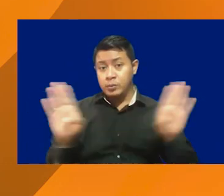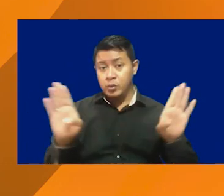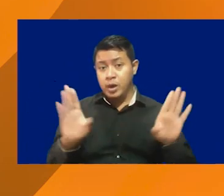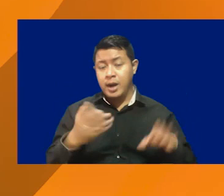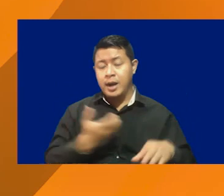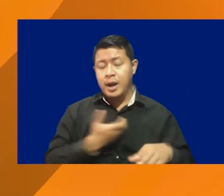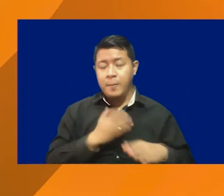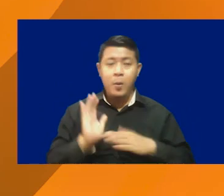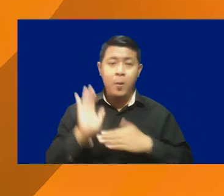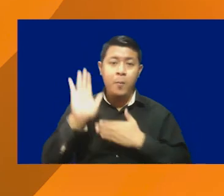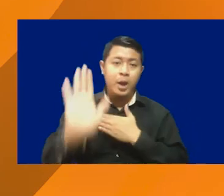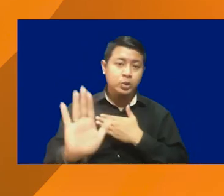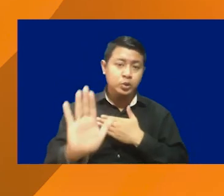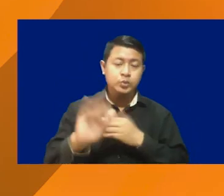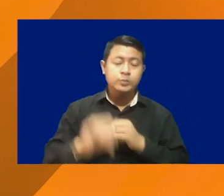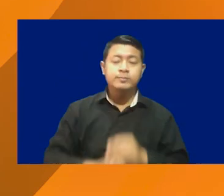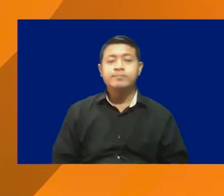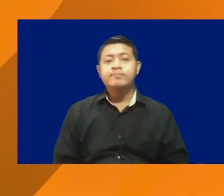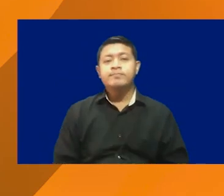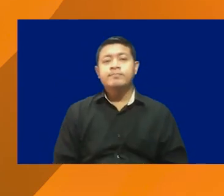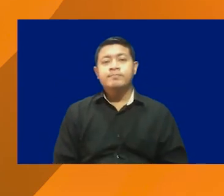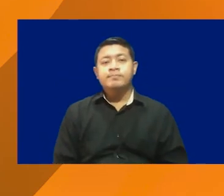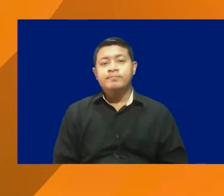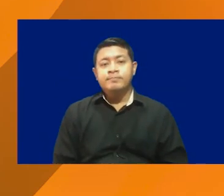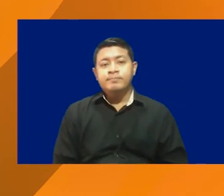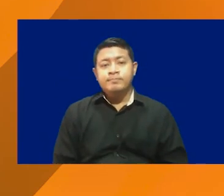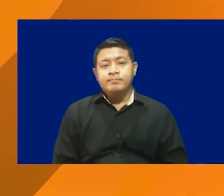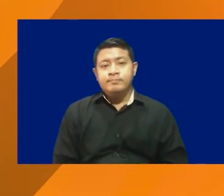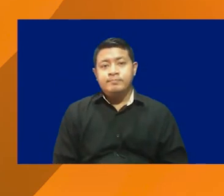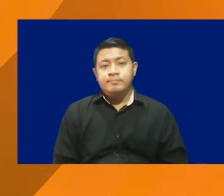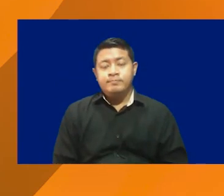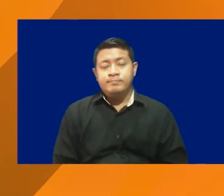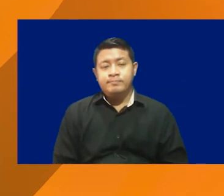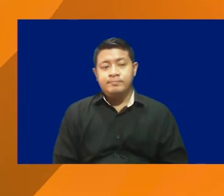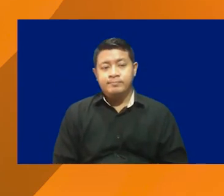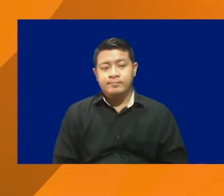mengasihi, jujur, terbuka, dan mau maju.